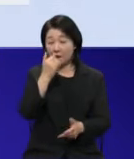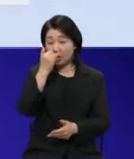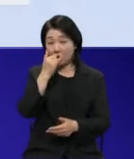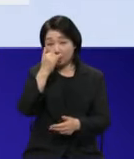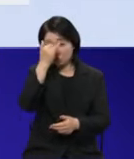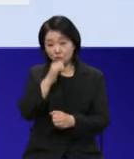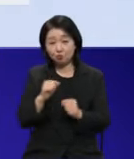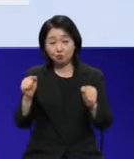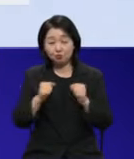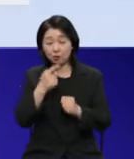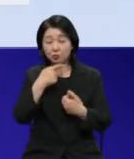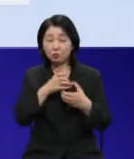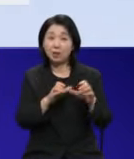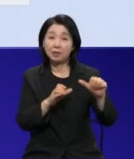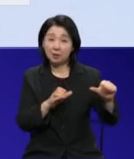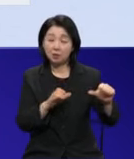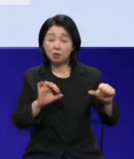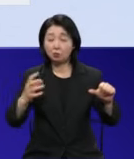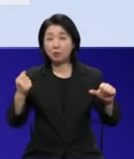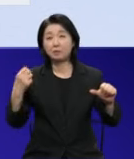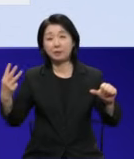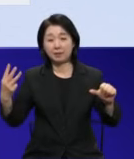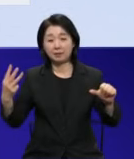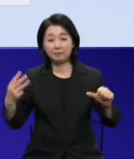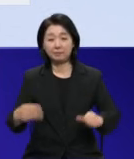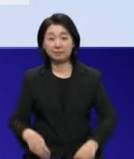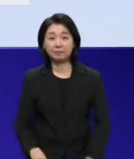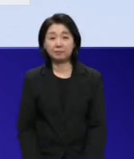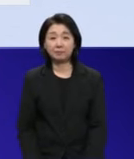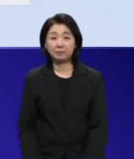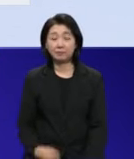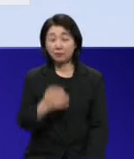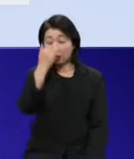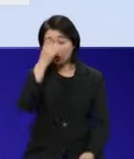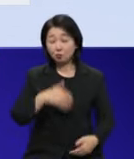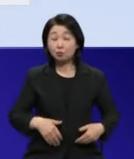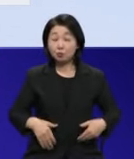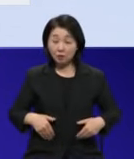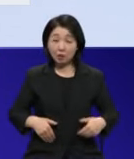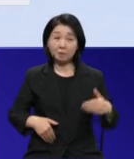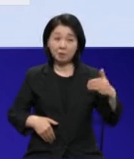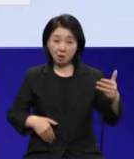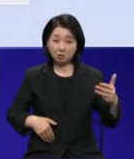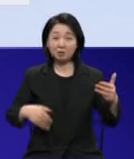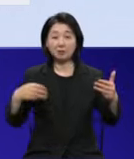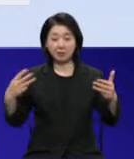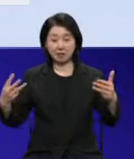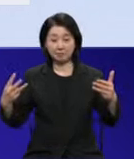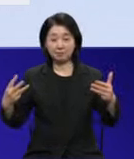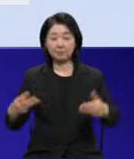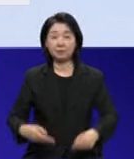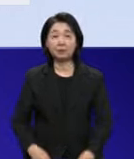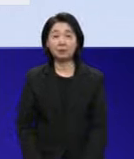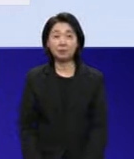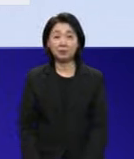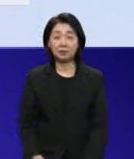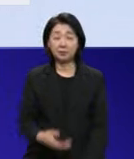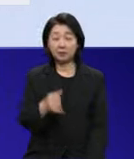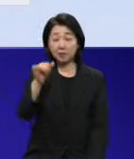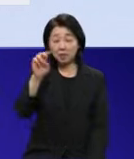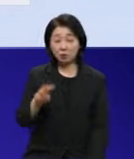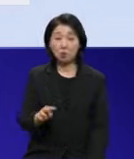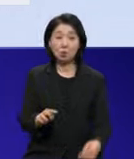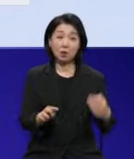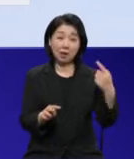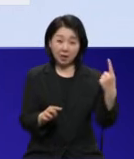민주당 다섯 석 또 국민 에임이 세 석을 가져갔습니다 충남은 민주당 여덟 석 국민임 세 석입니다 세종은 민주당